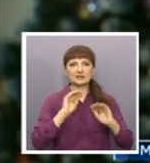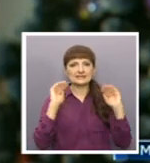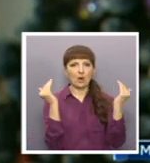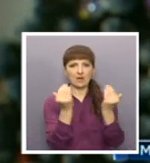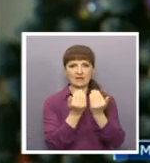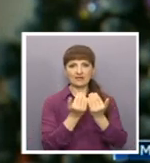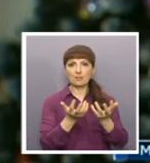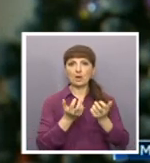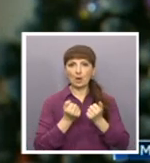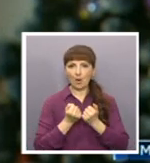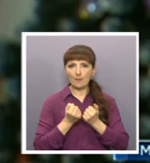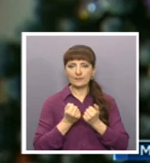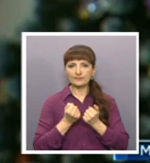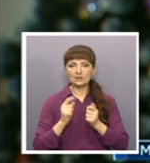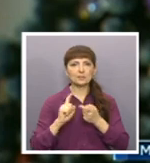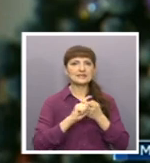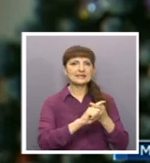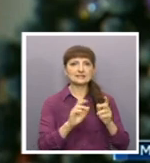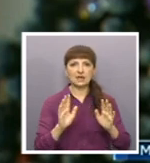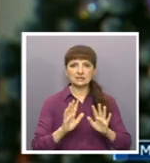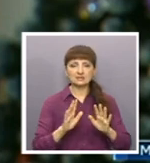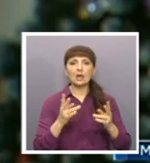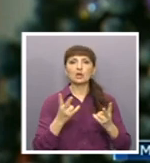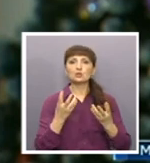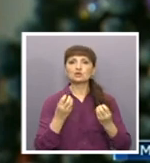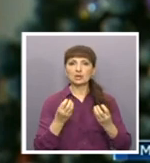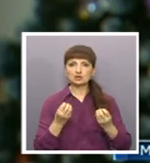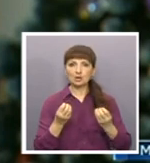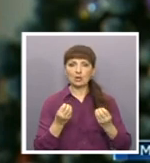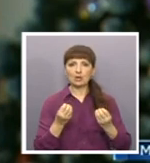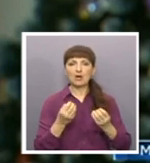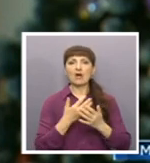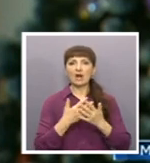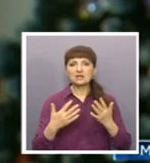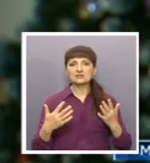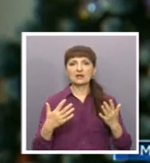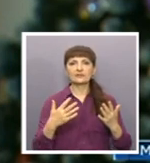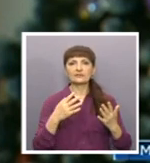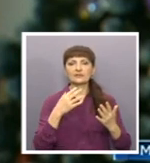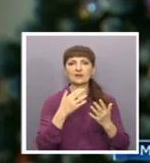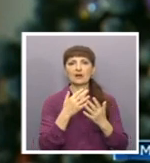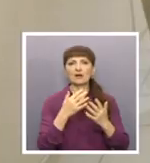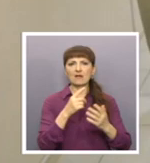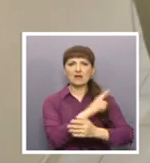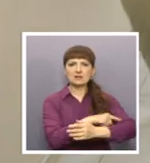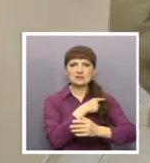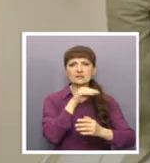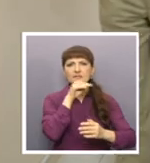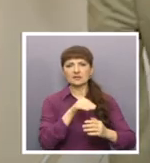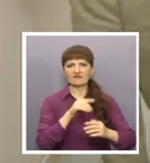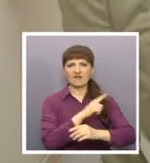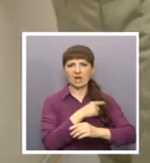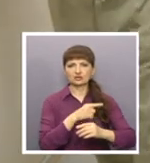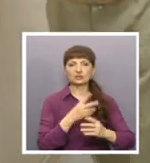изолированного приема. Ну и помимо этого, конечно, нужна еще и мультидисциплинарная команда специалистов. Кроме